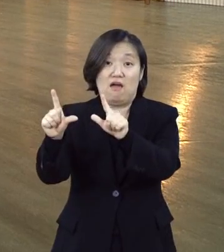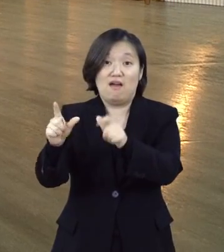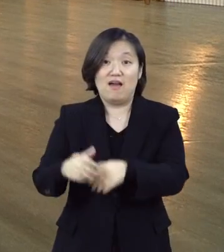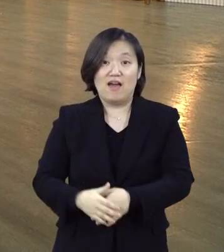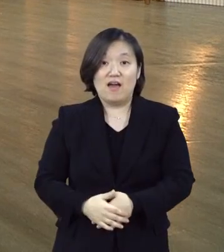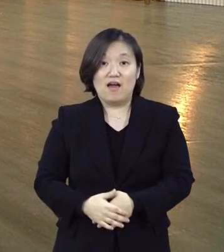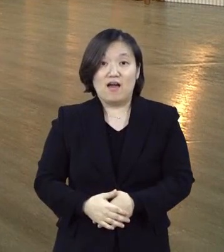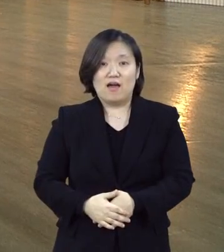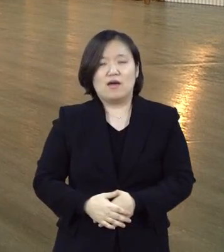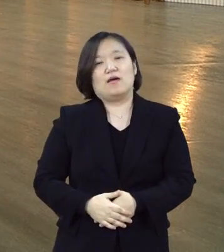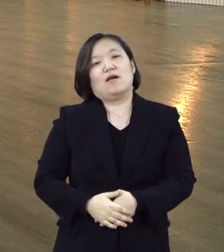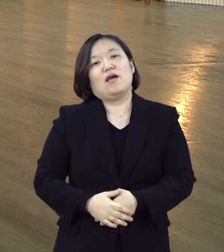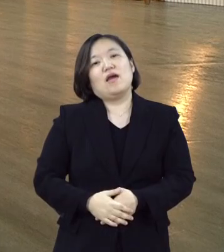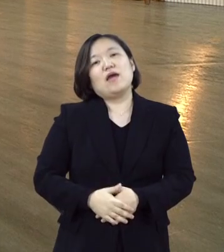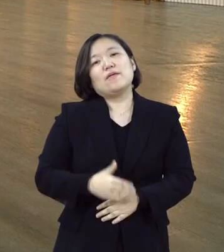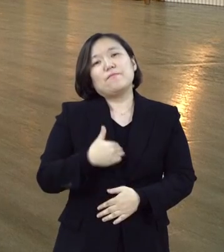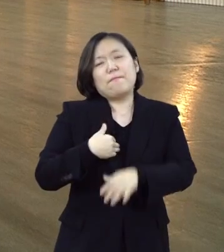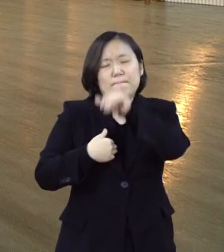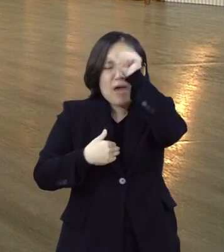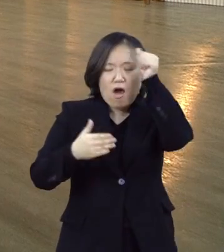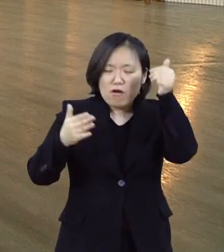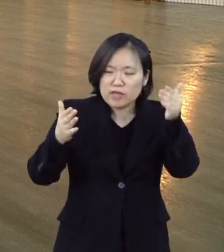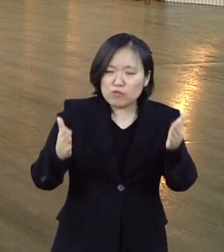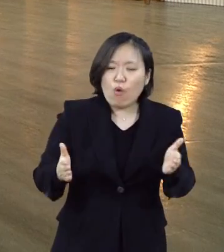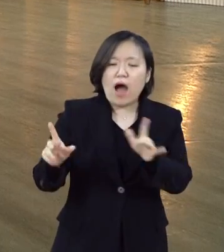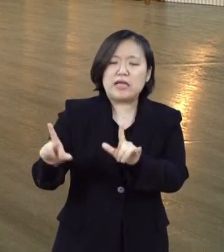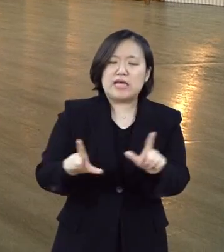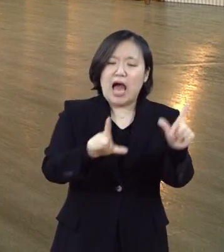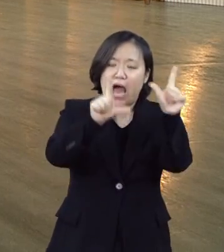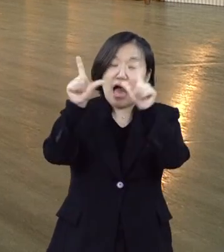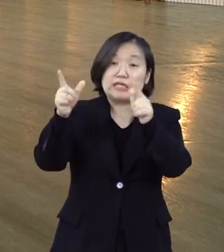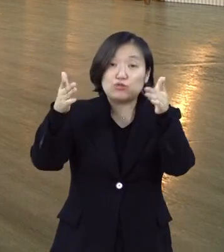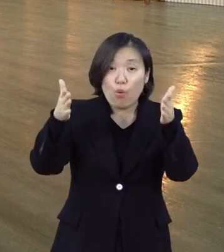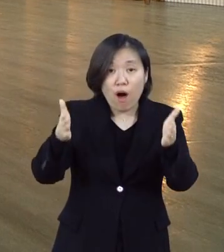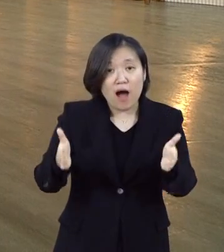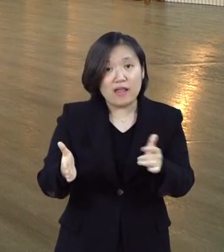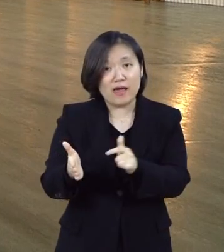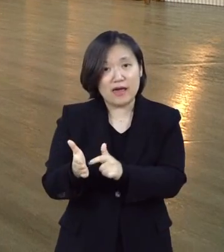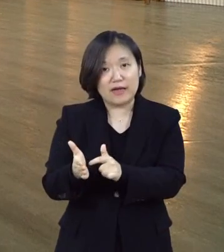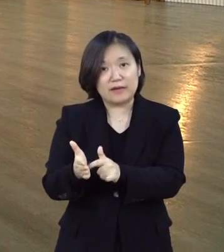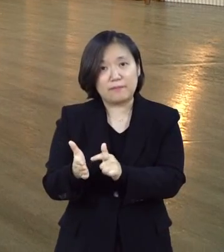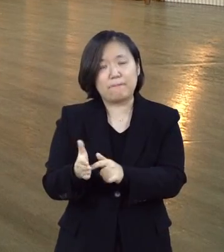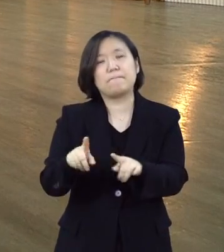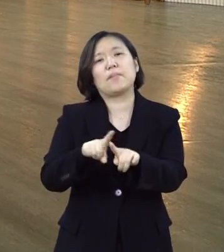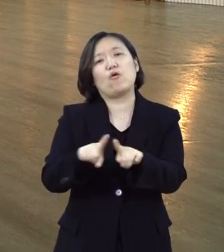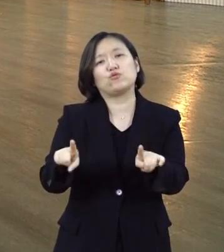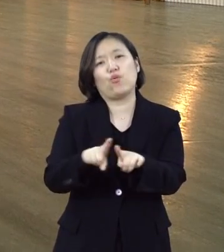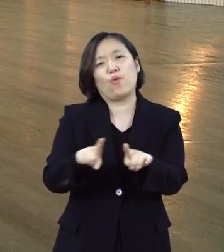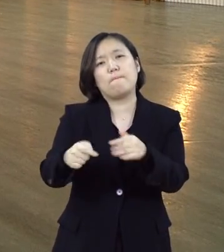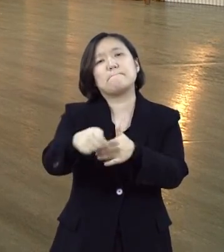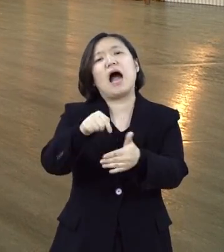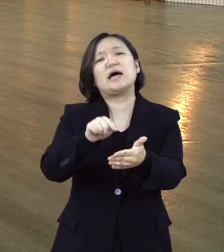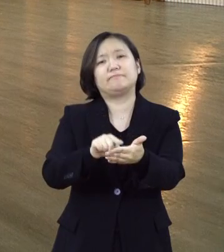따라서 숲속에서 살면서 겉으로 존경받던 그 종교인은